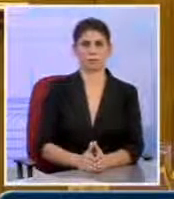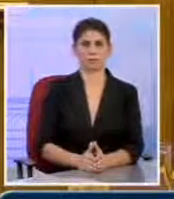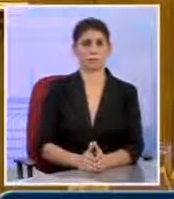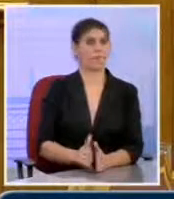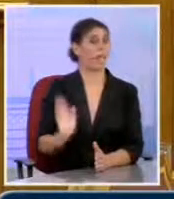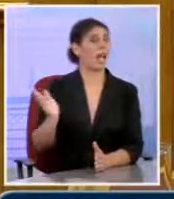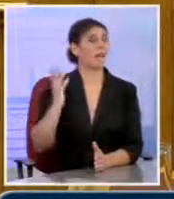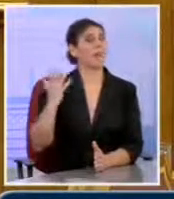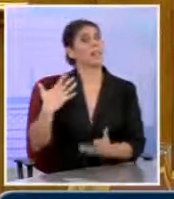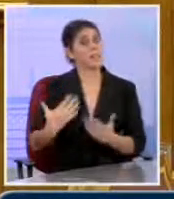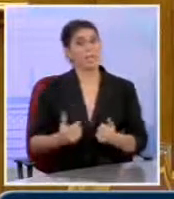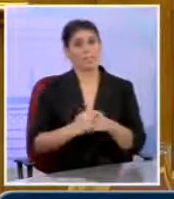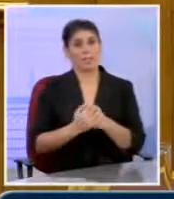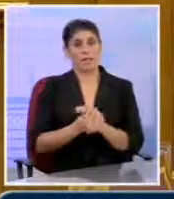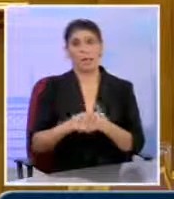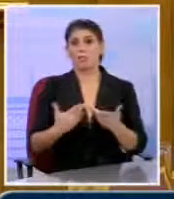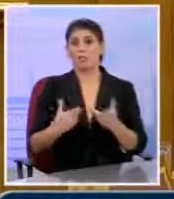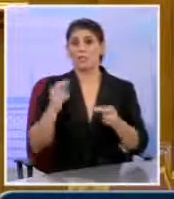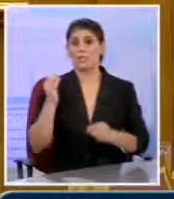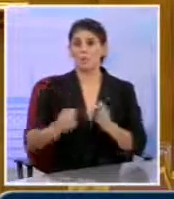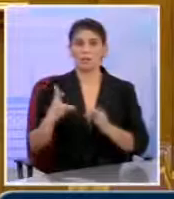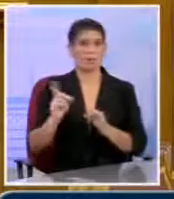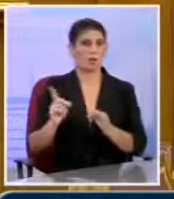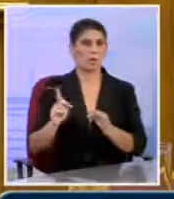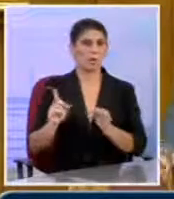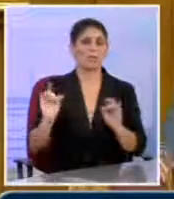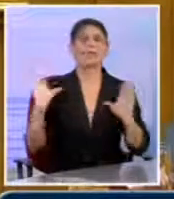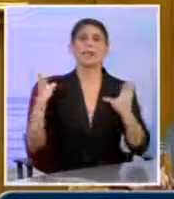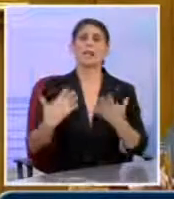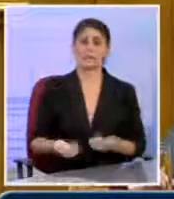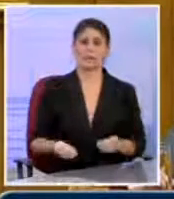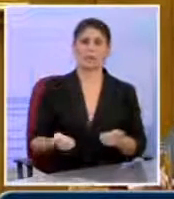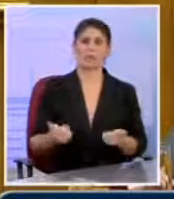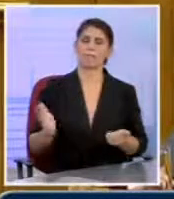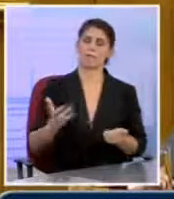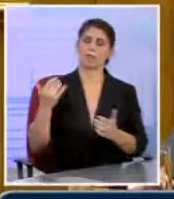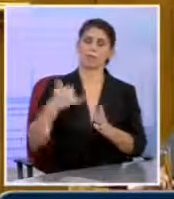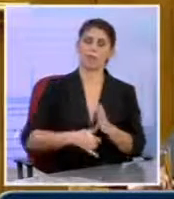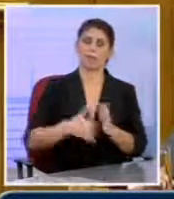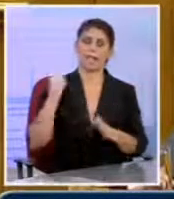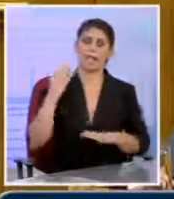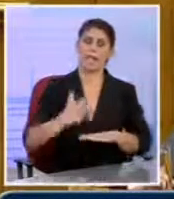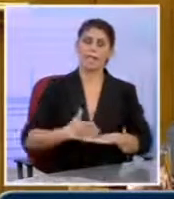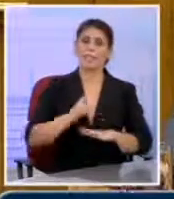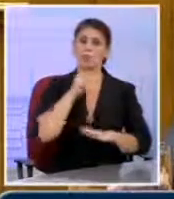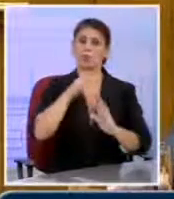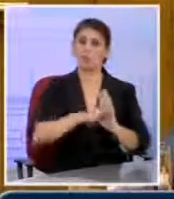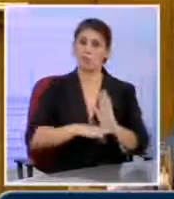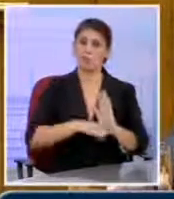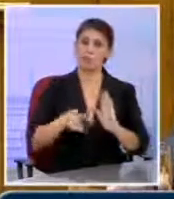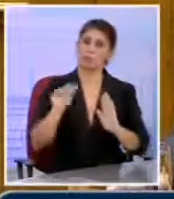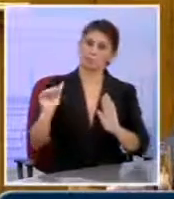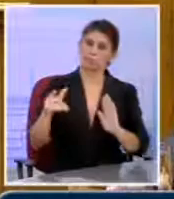Αν κάτι θα είχε ενδιαφέρον, είναι να συζητήσουμε όχι για τις ανύπαρκτες, άλλωστε ουσιαστικά εγγυήσεις του Συντάγματος, οι οποίες